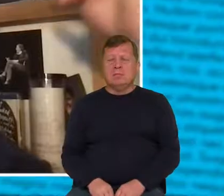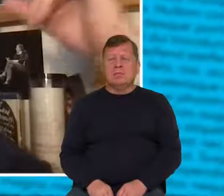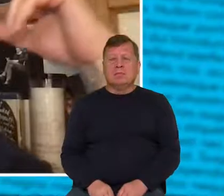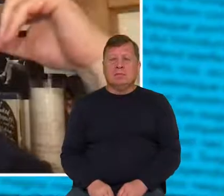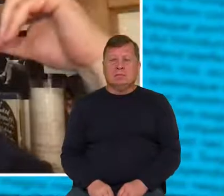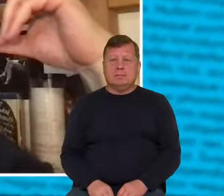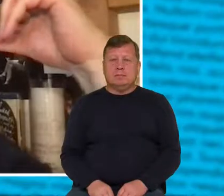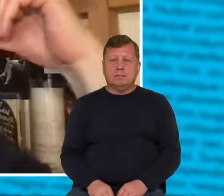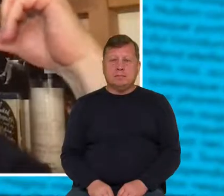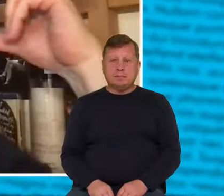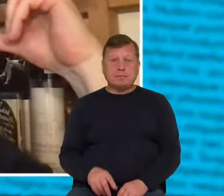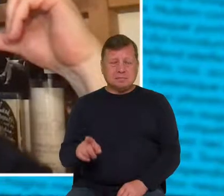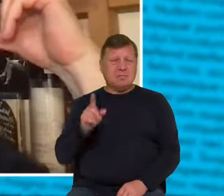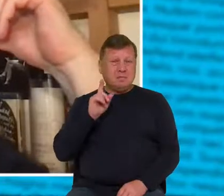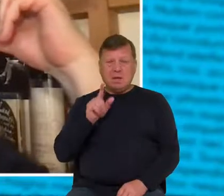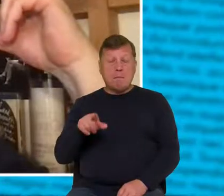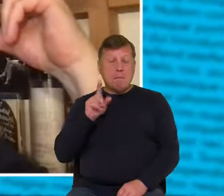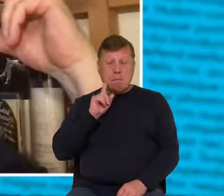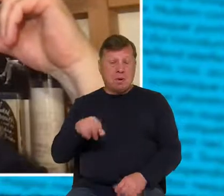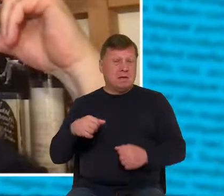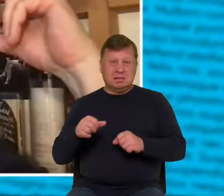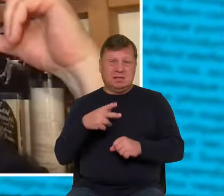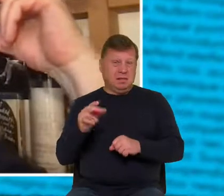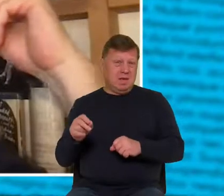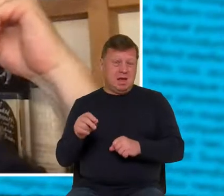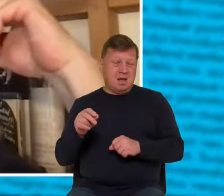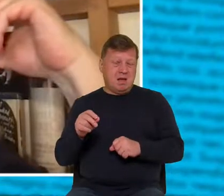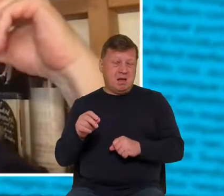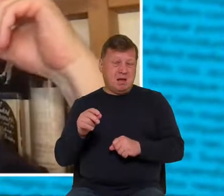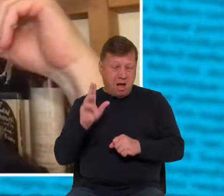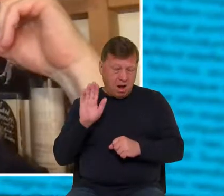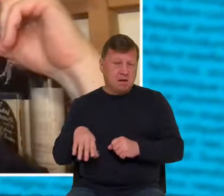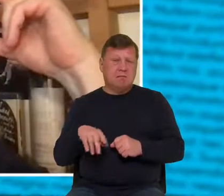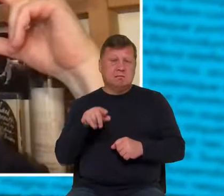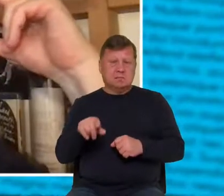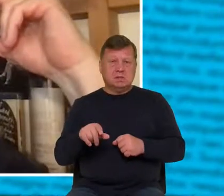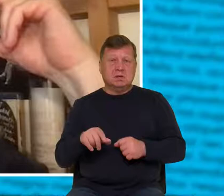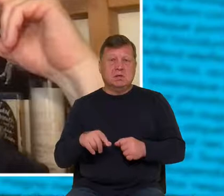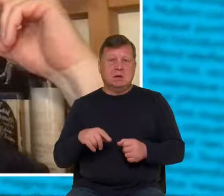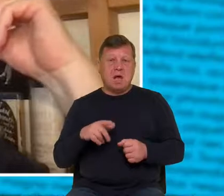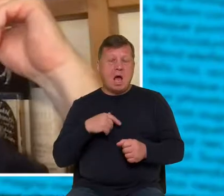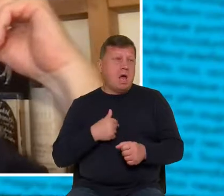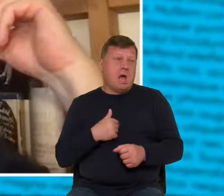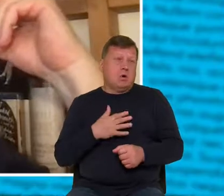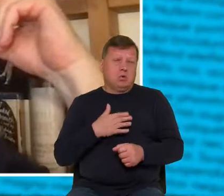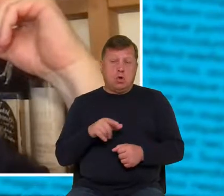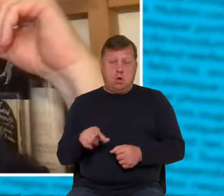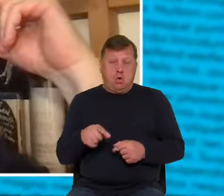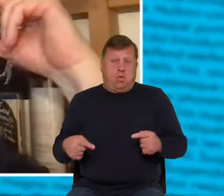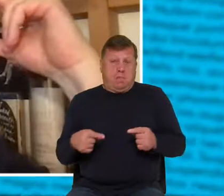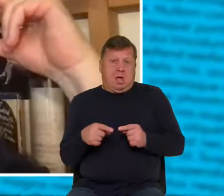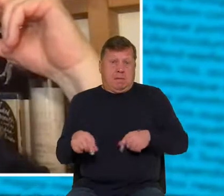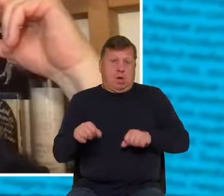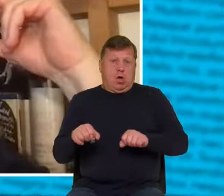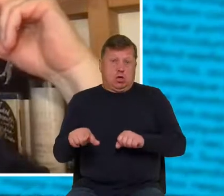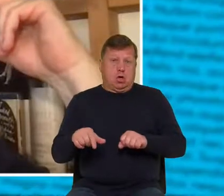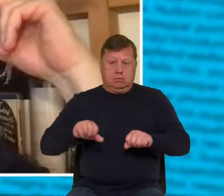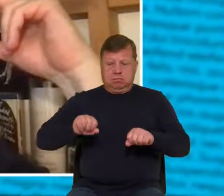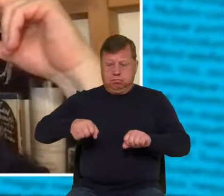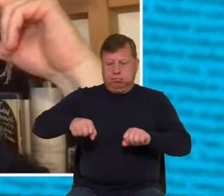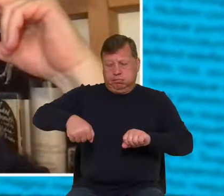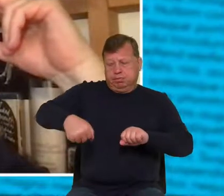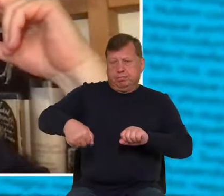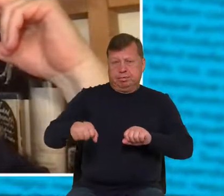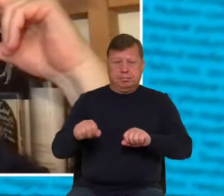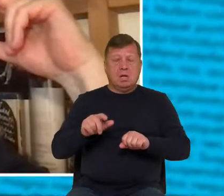również zauważył, że nie jest to prawdziwy motocykl, w pewnym sensie, bo to zły motocykl, natomiast według mnie to był ten właściwy motocykl. Wszystkim tym chodzi o